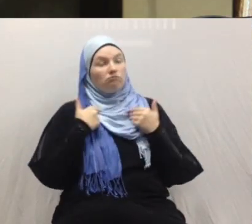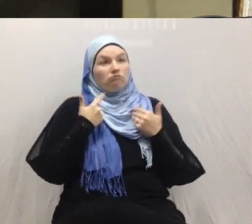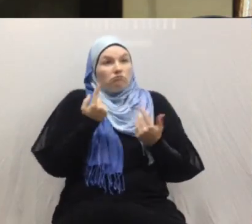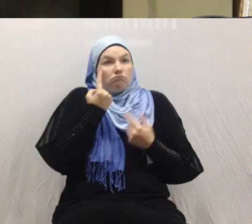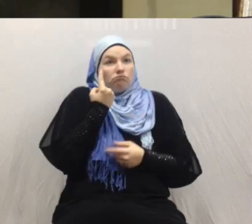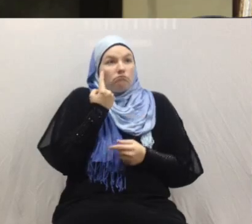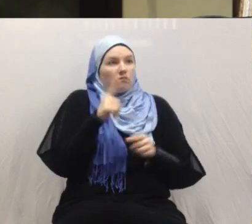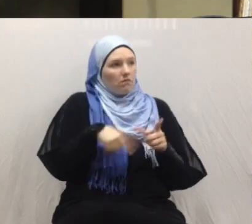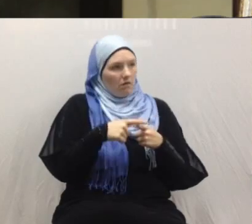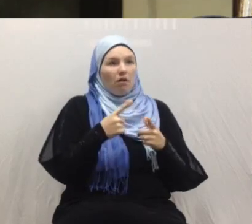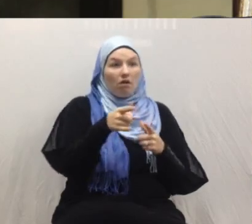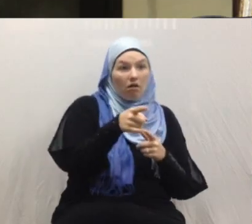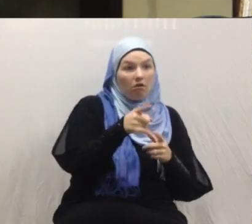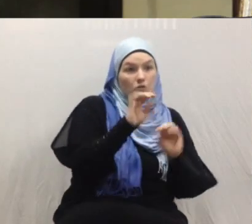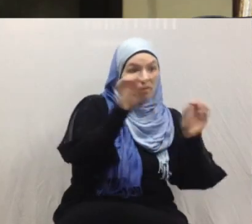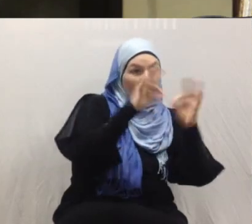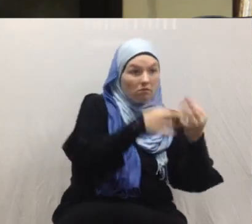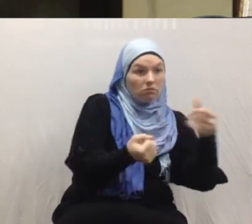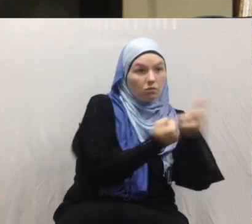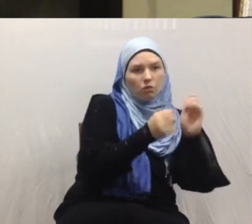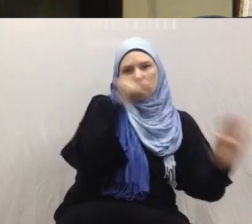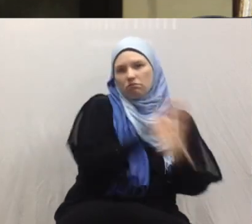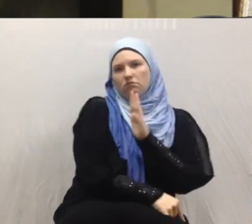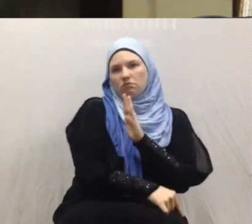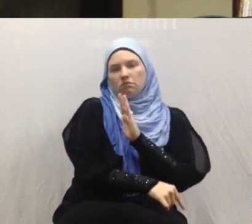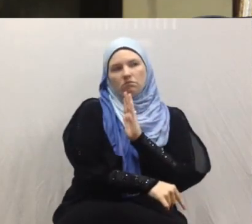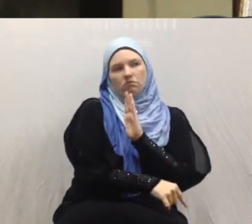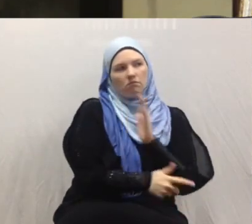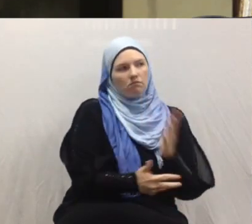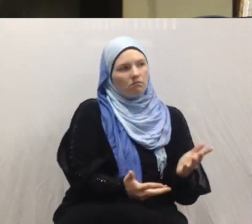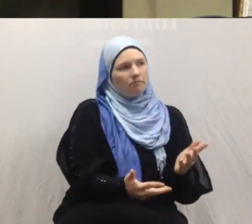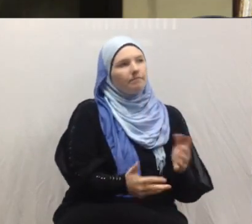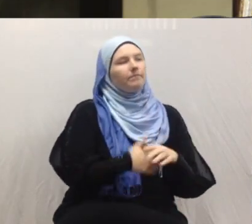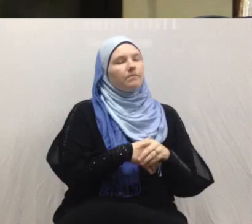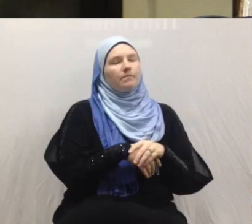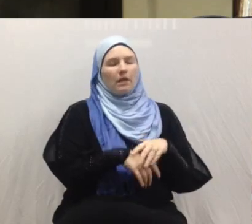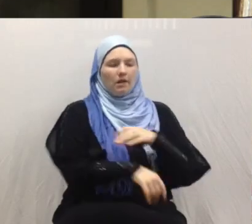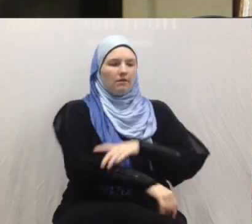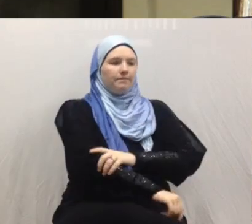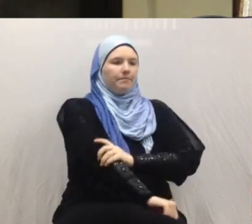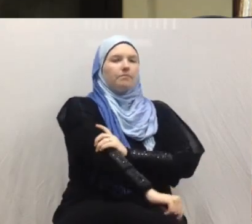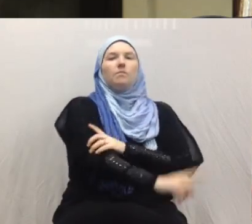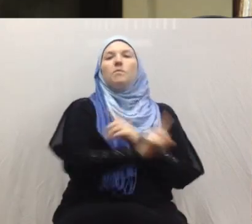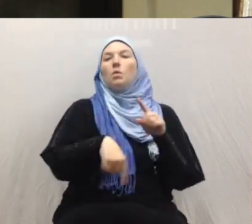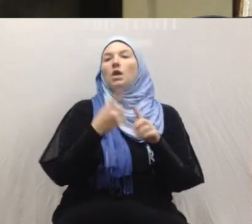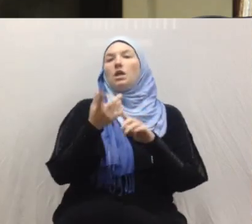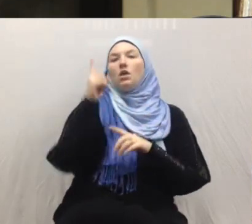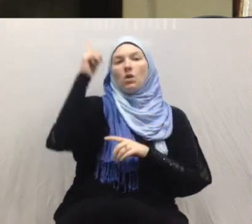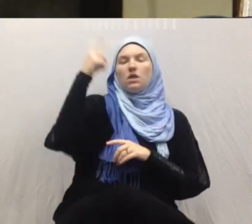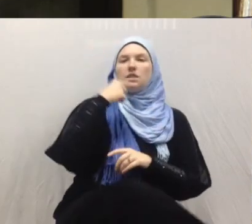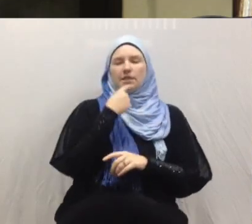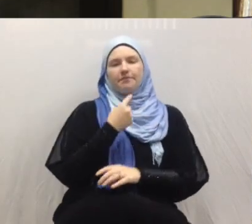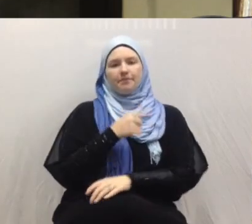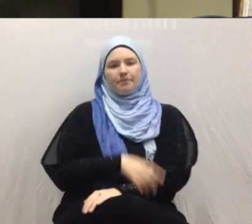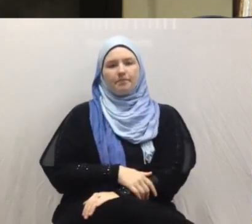the war declaration, may I remind you, came in Surah Al-Anfal, where Allah subhanahu wa ta'ala says, وَإِذْ يَمْكُرُ